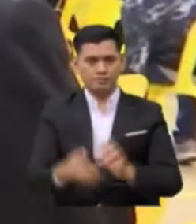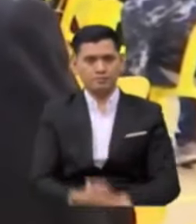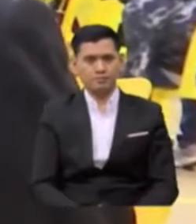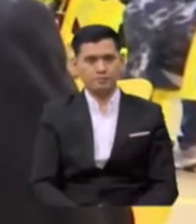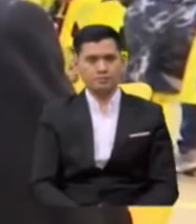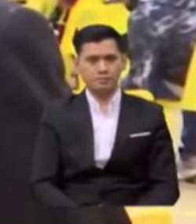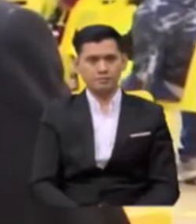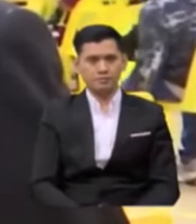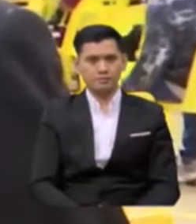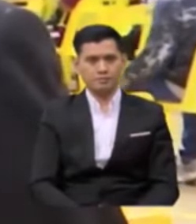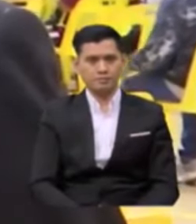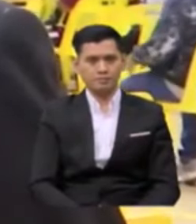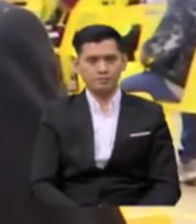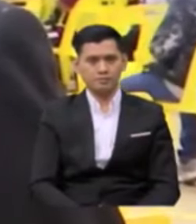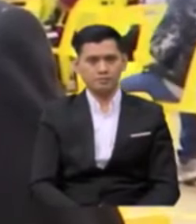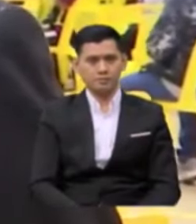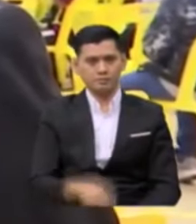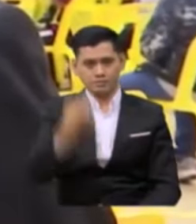untuk